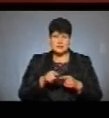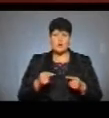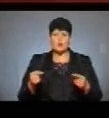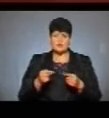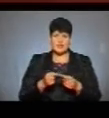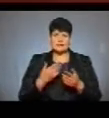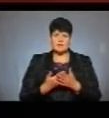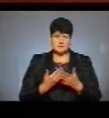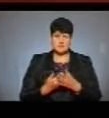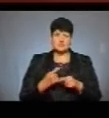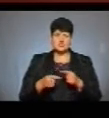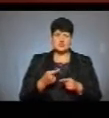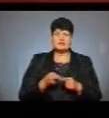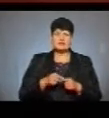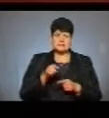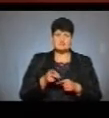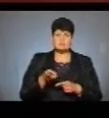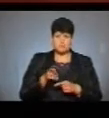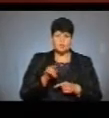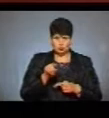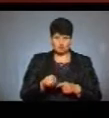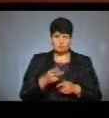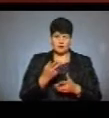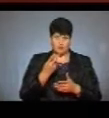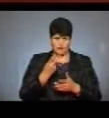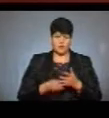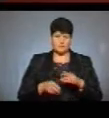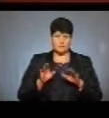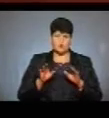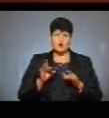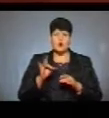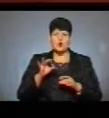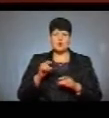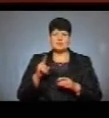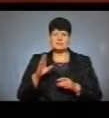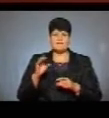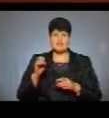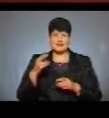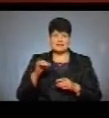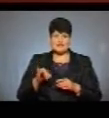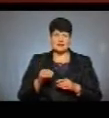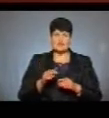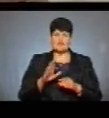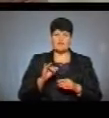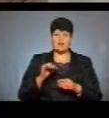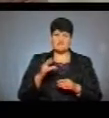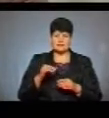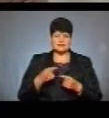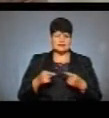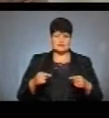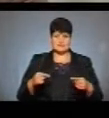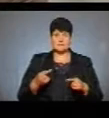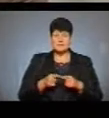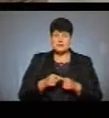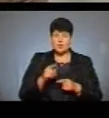приклад, і через це ви вийшли? Тобто лише тут капітуляція, тому що розведення і виведення – це різні тільки, речі. Не тільки, це один з